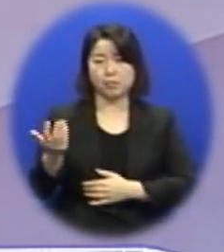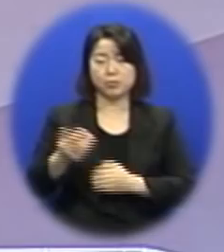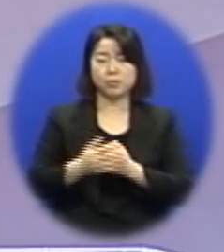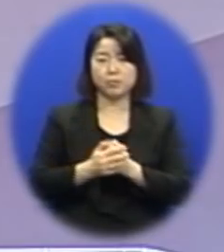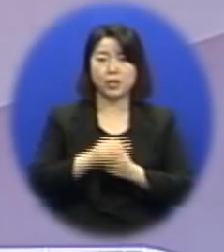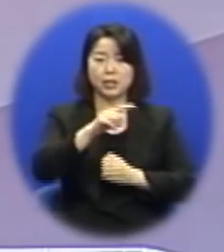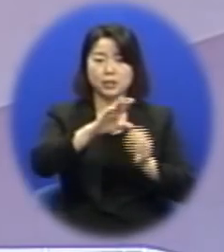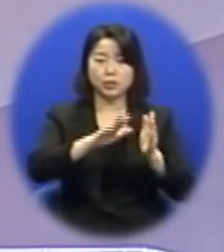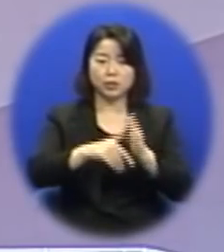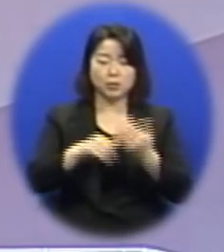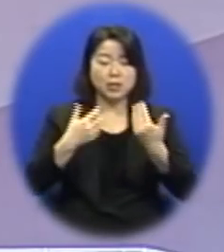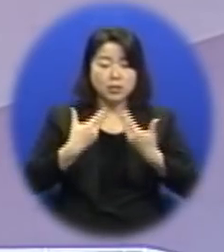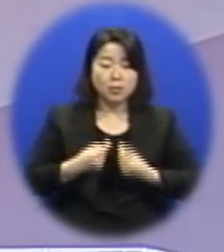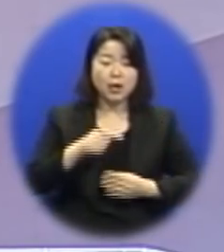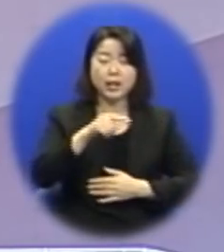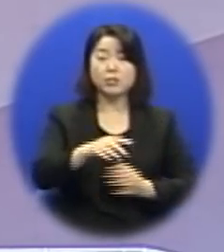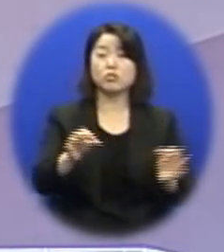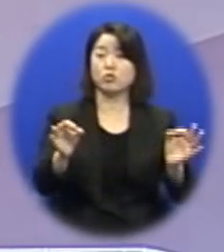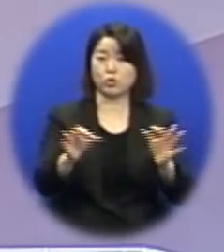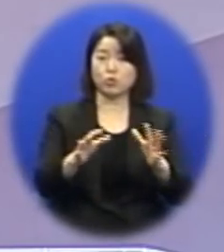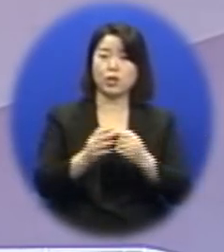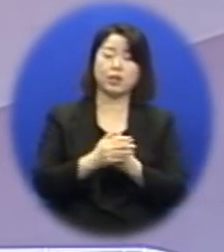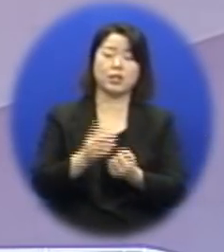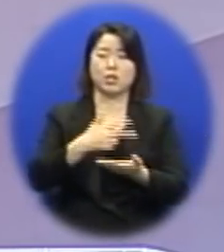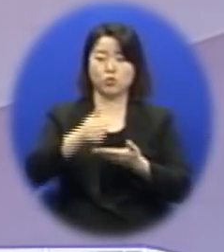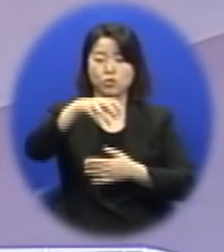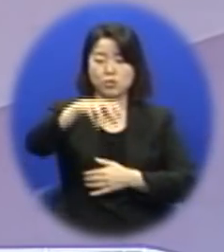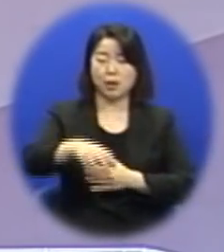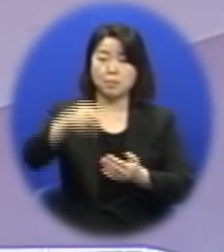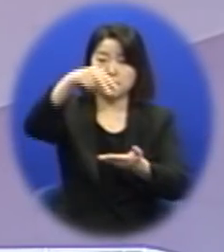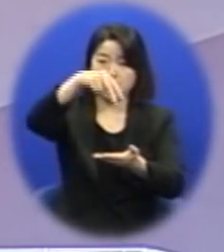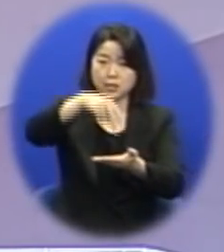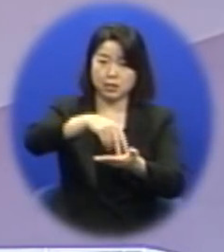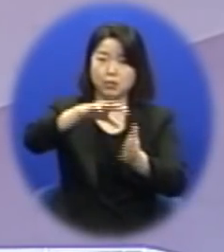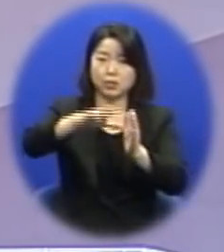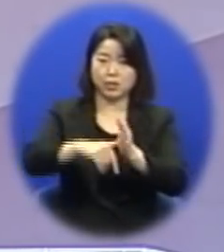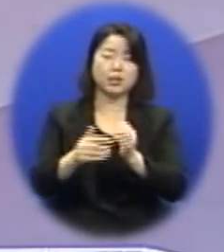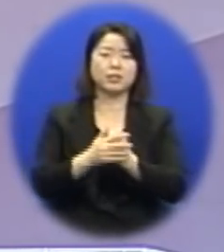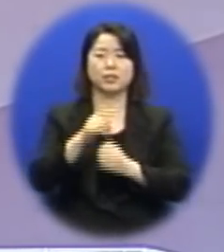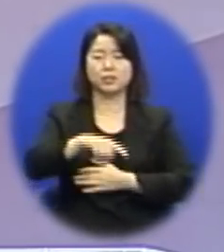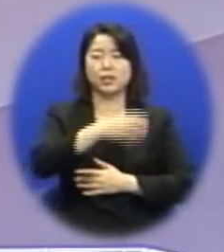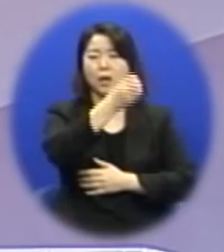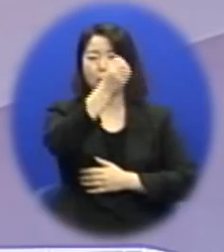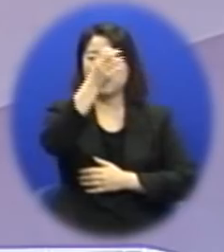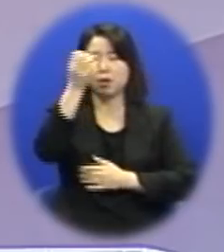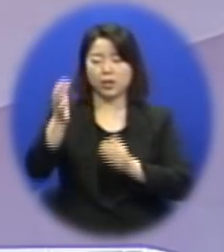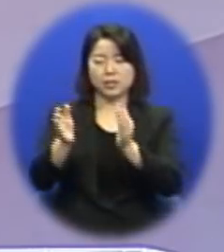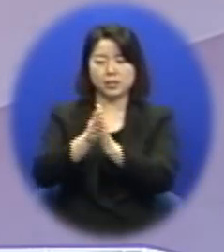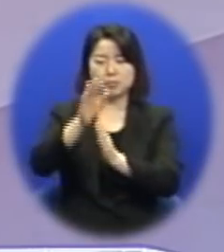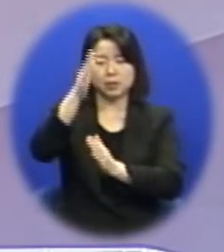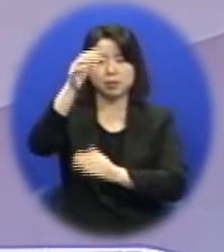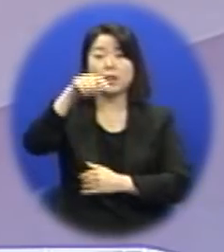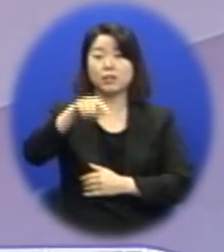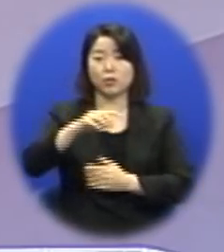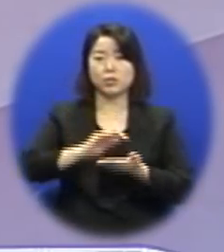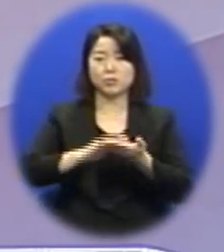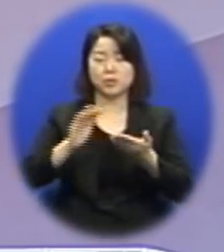것 같은 그 순간 주님 앞에 설 때는 그게 별같이 빛나는